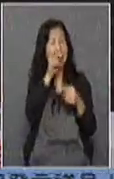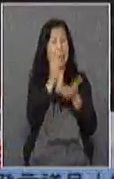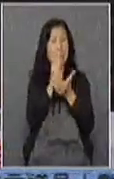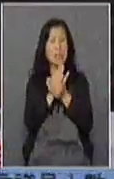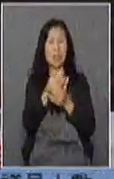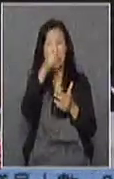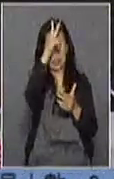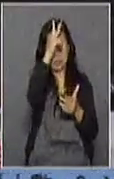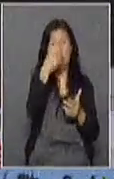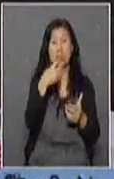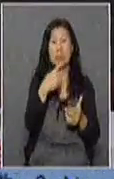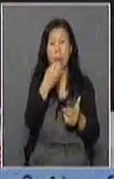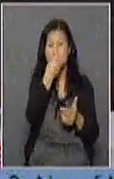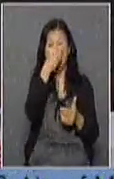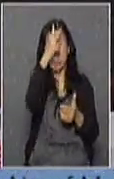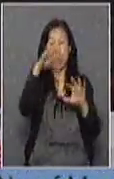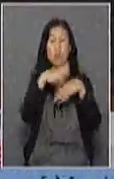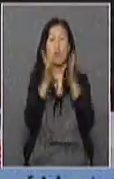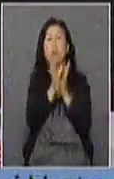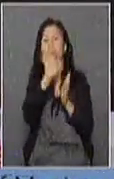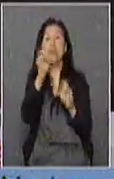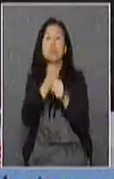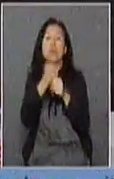呢，其實是什麼都不用做的。